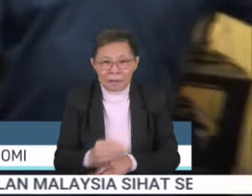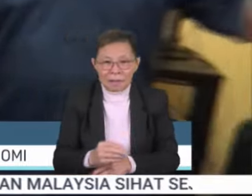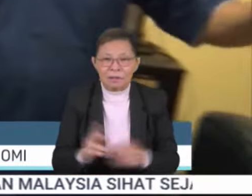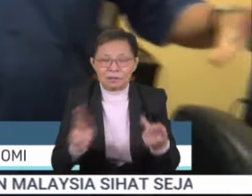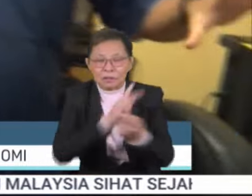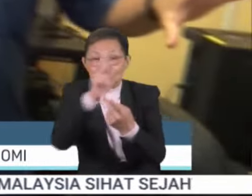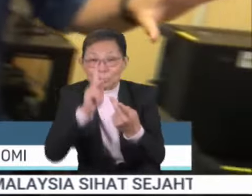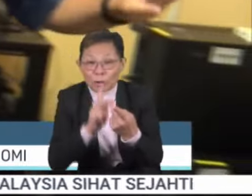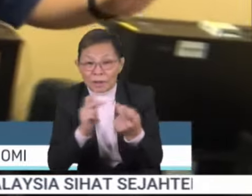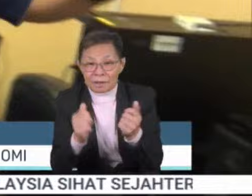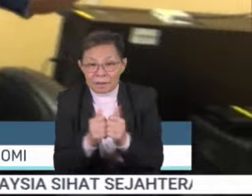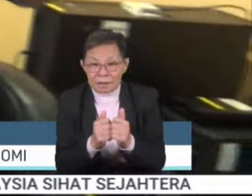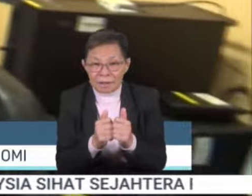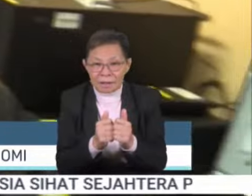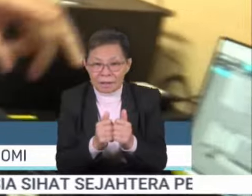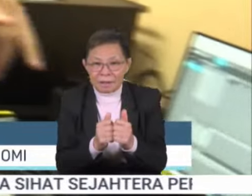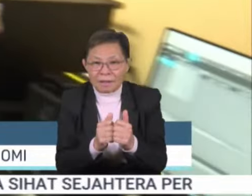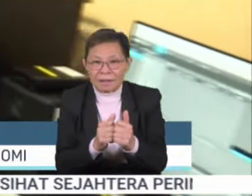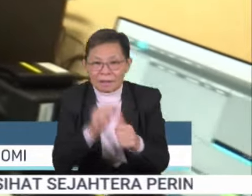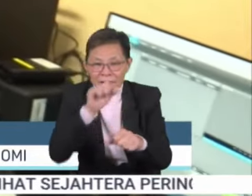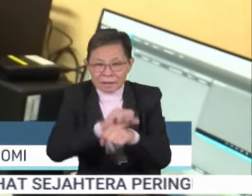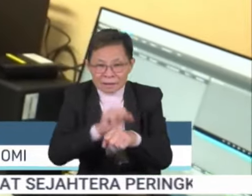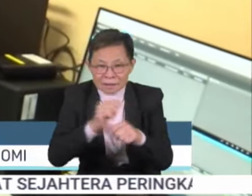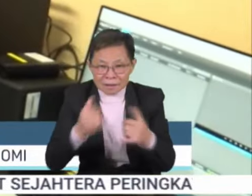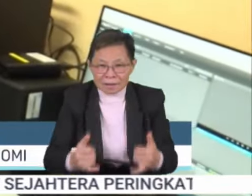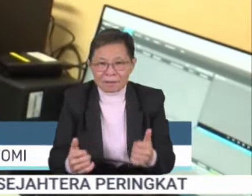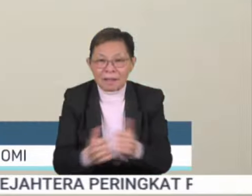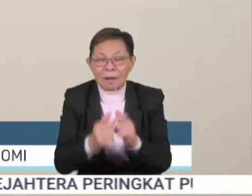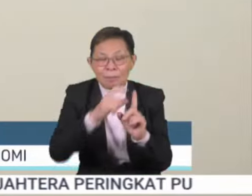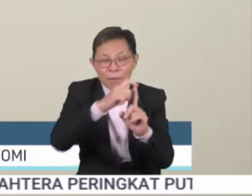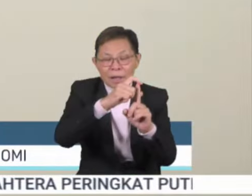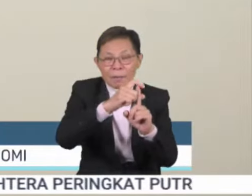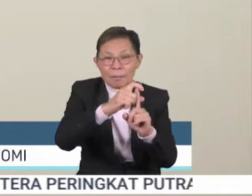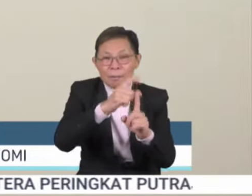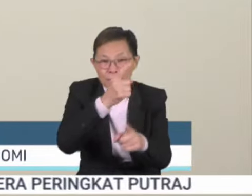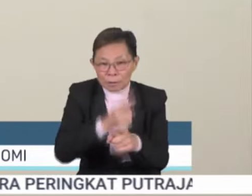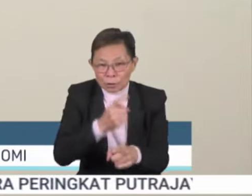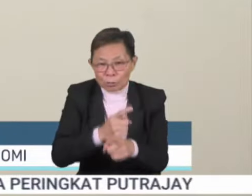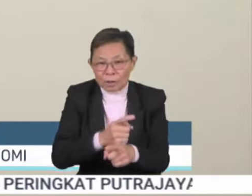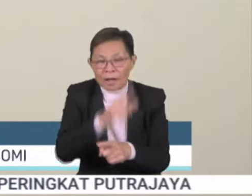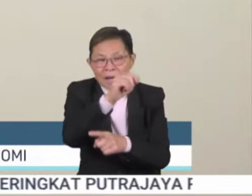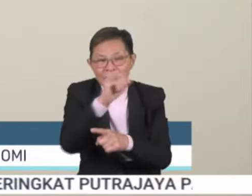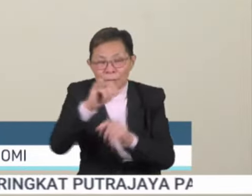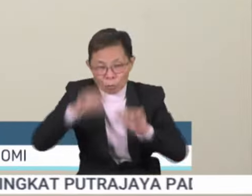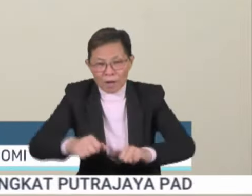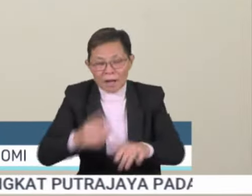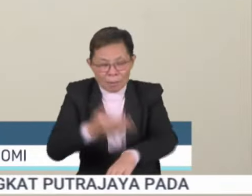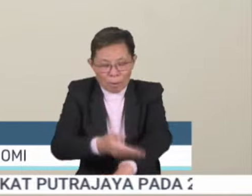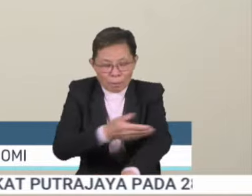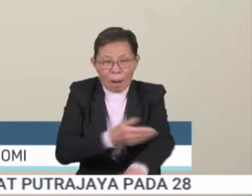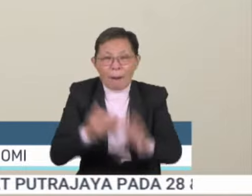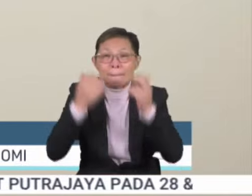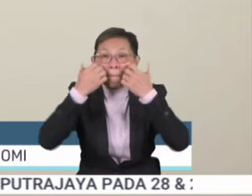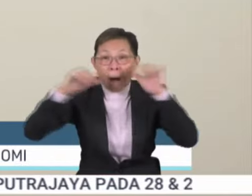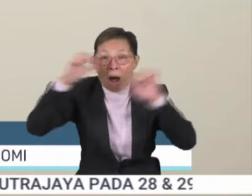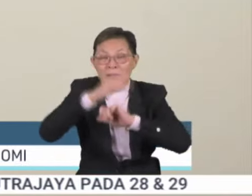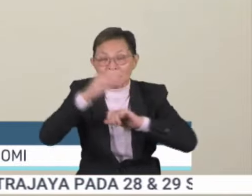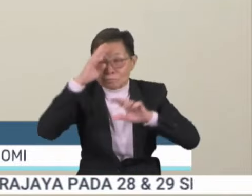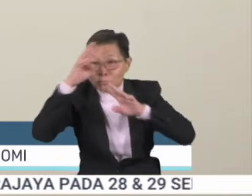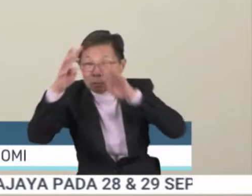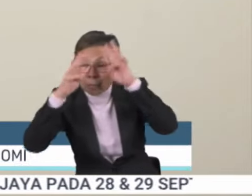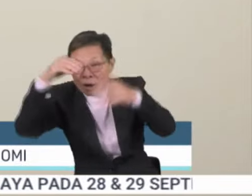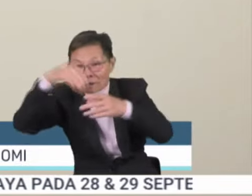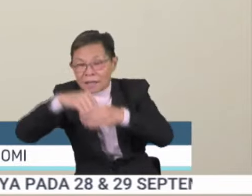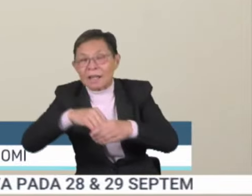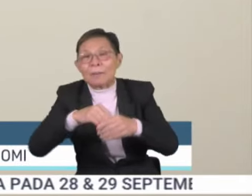menyesuaikan teknologi ini dengan aliran kerja semasa. Dengan perkataan yang betul, AI boleh meningkatkan kecakapan dan kreativiti dalam penerbitan